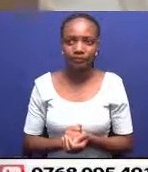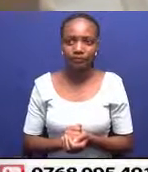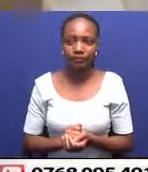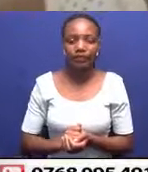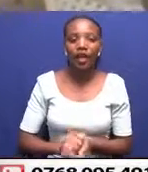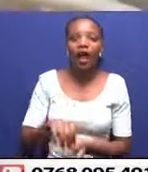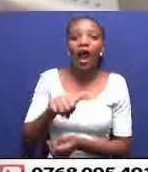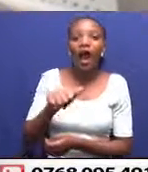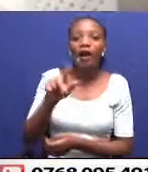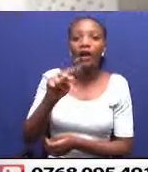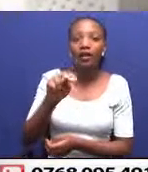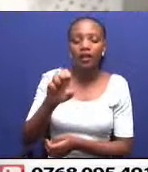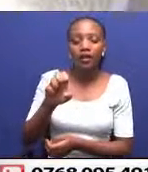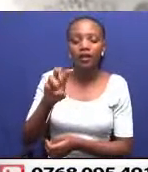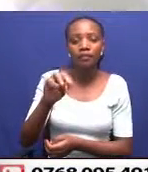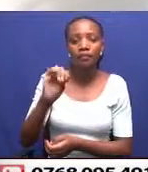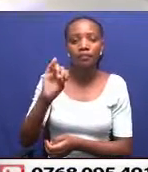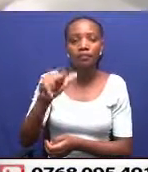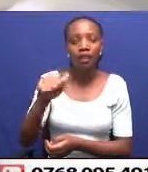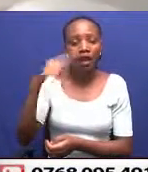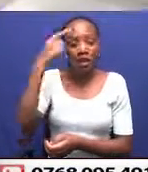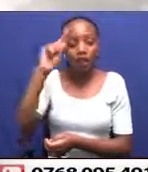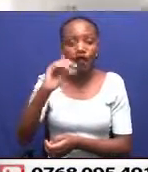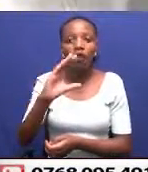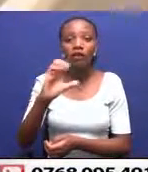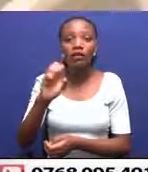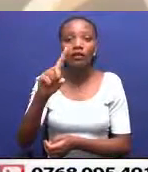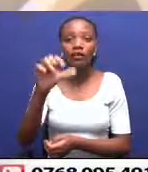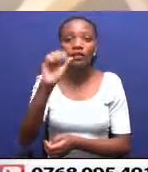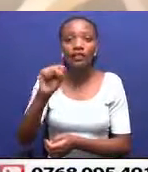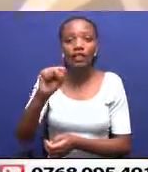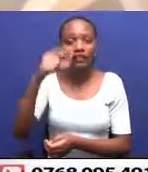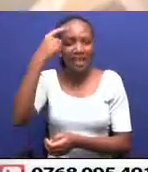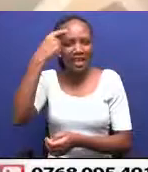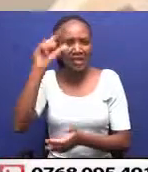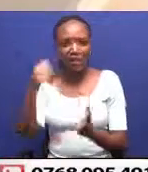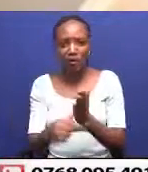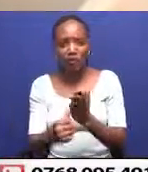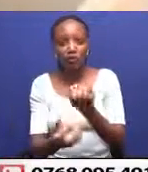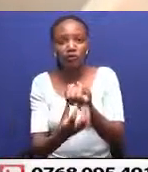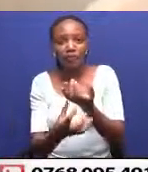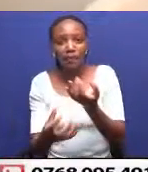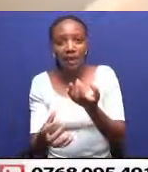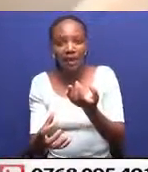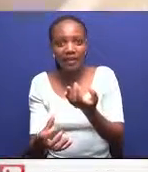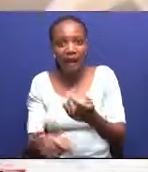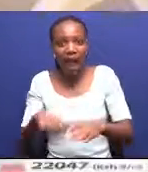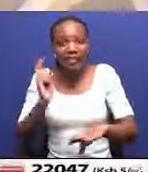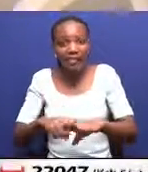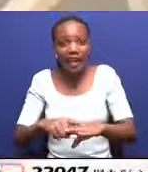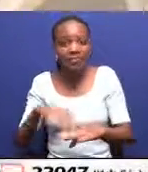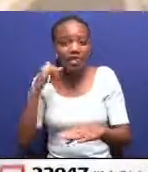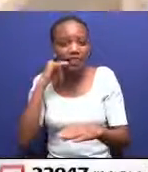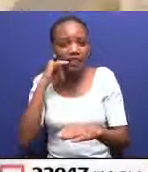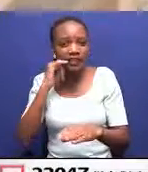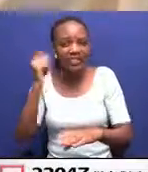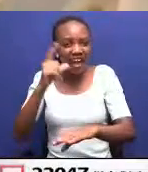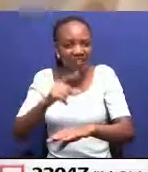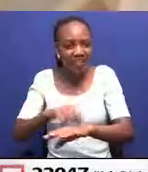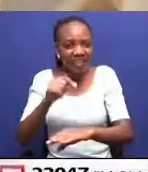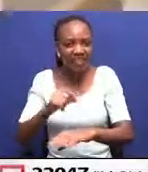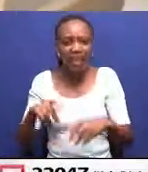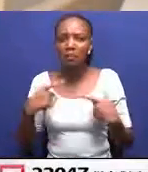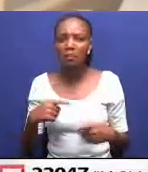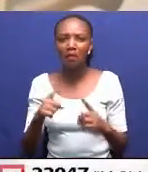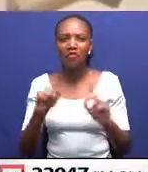Anemia ya seli ni ugonjwa wa seli za damu kwa dhaifu ndani ya mwili. Huko ugonjwa huu ukiathiri sana watu